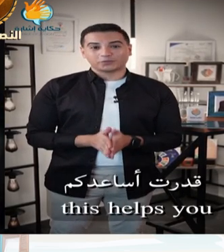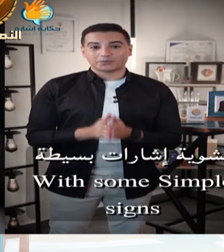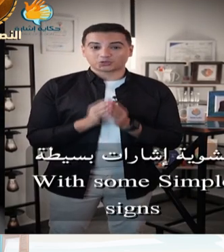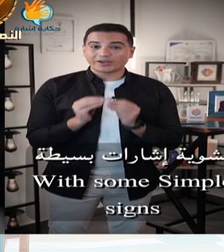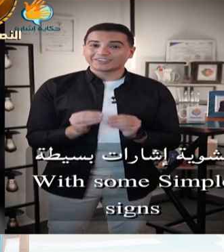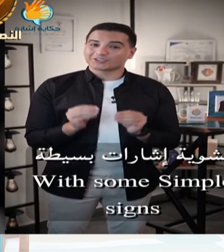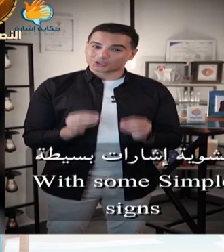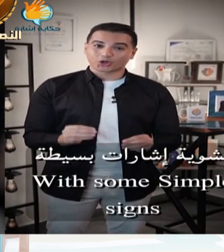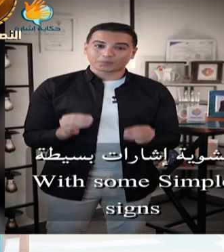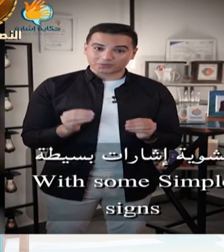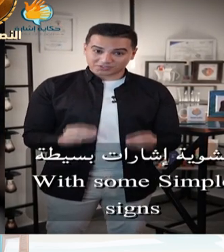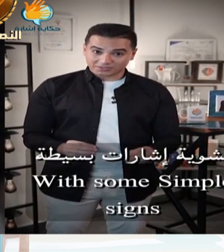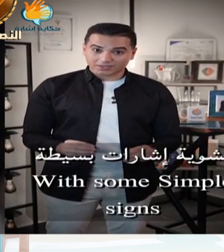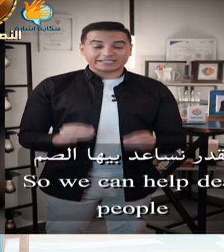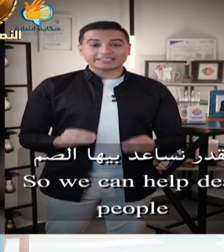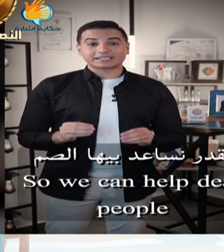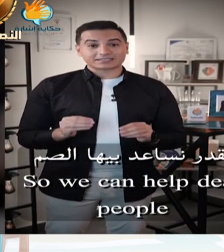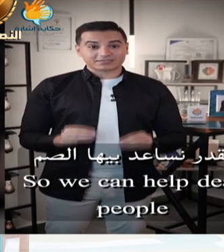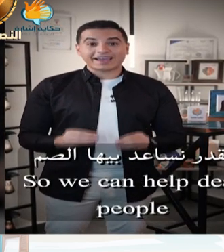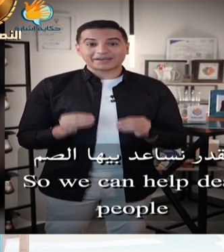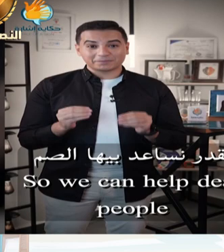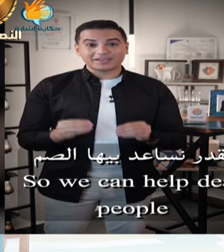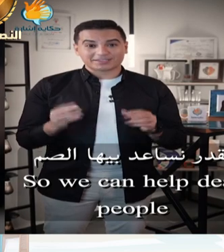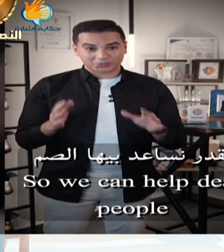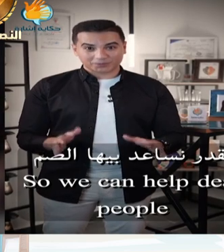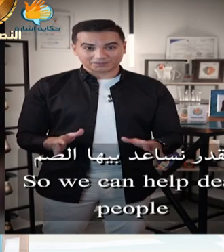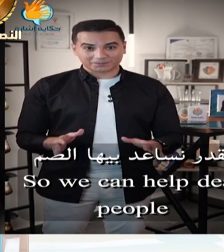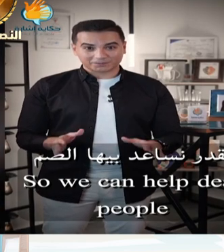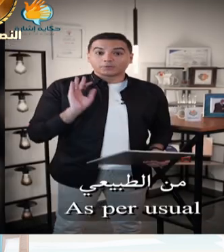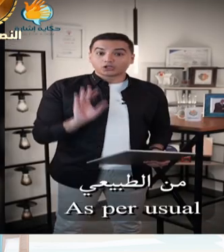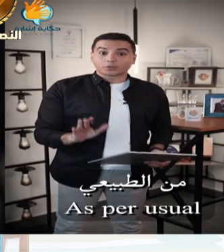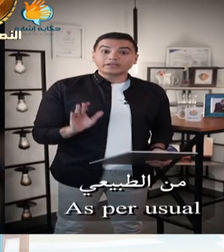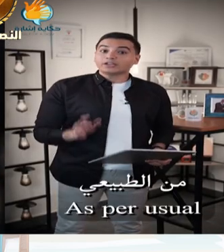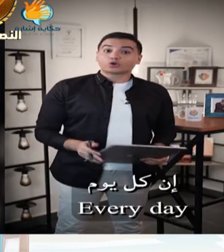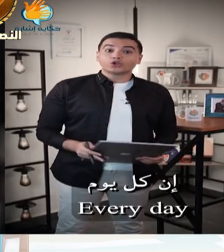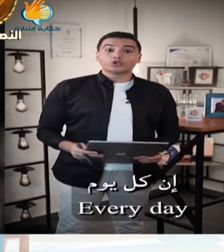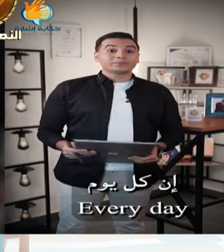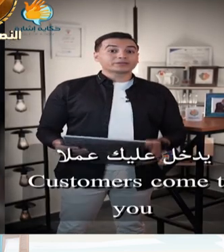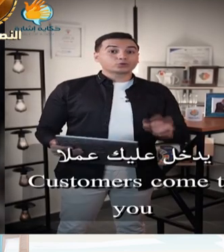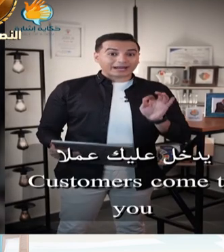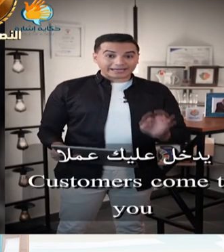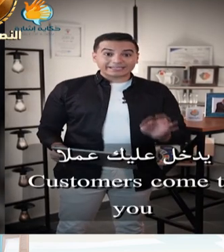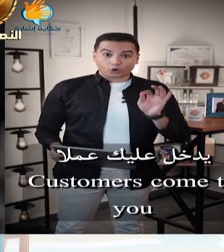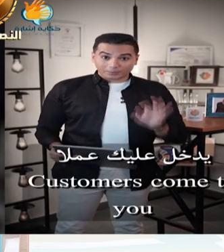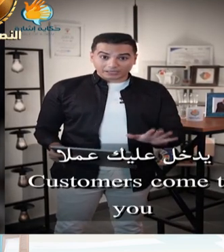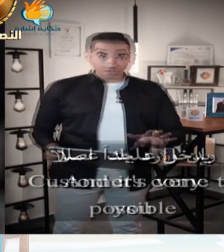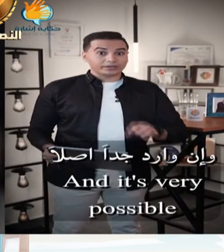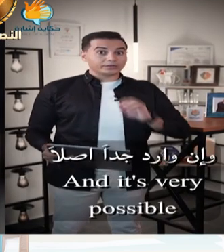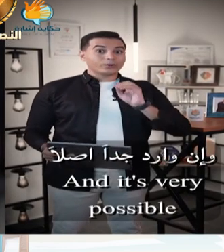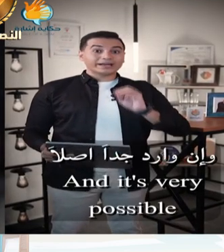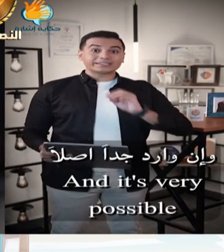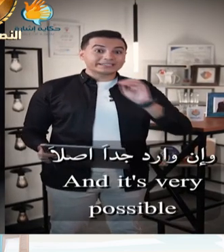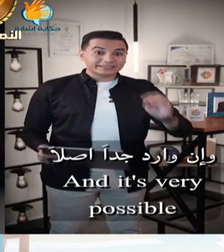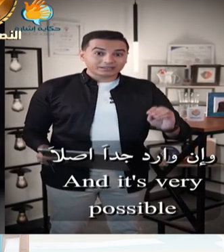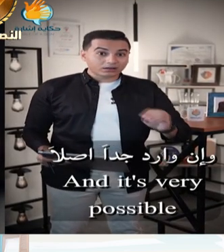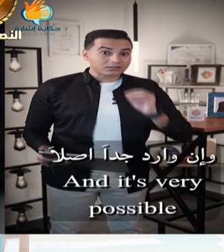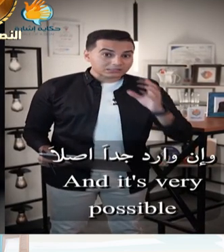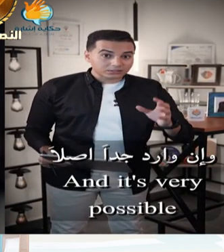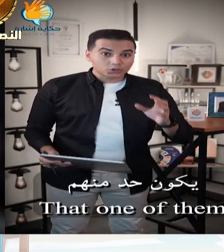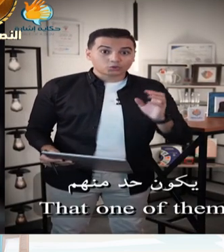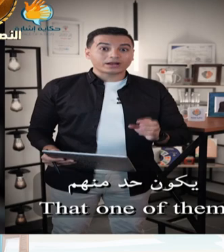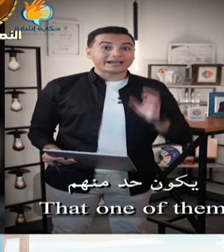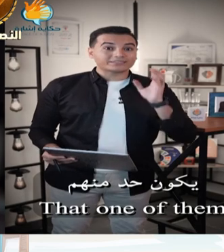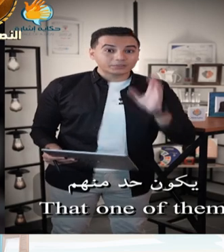اللي انت بتتمنى ان هو يكون موجود يعني الحقيقه الموضوع بدا بالظبط من لما الست الرئيس كان في مؤتمر